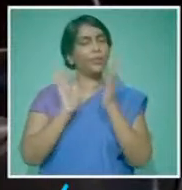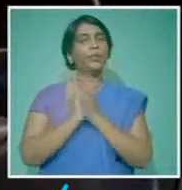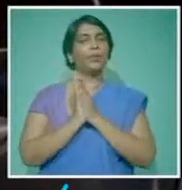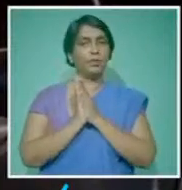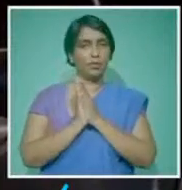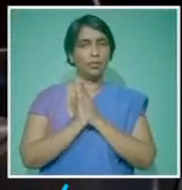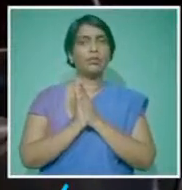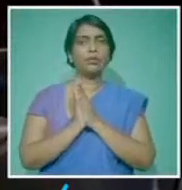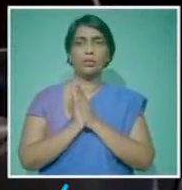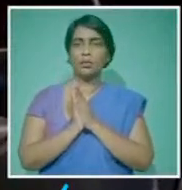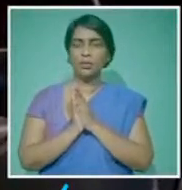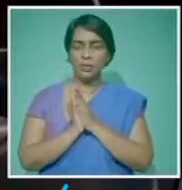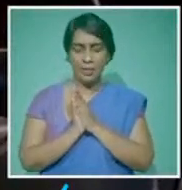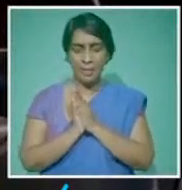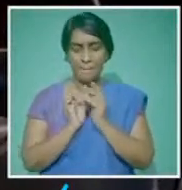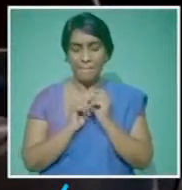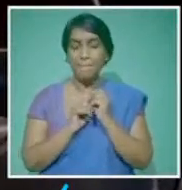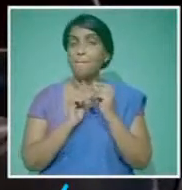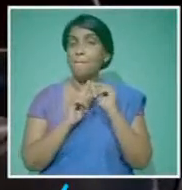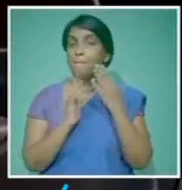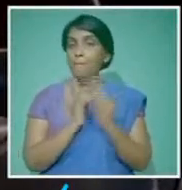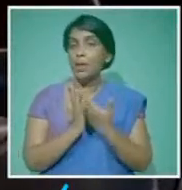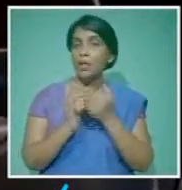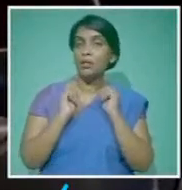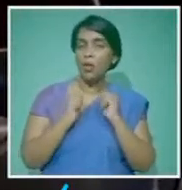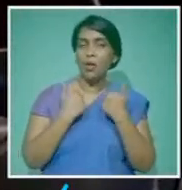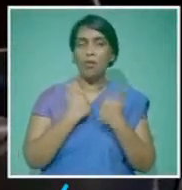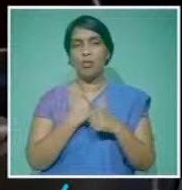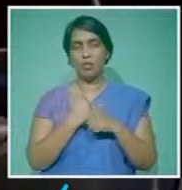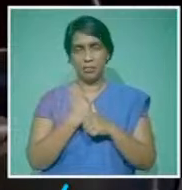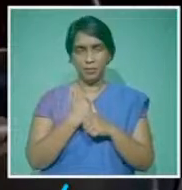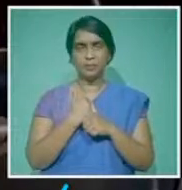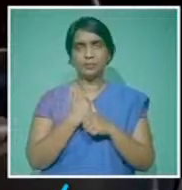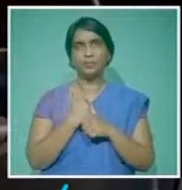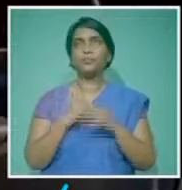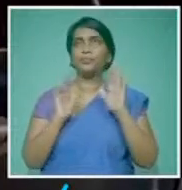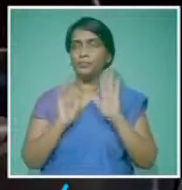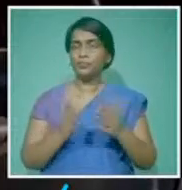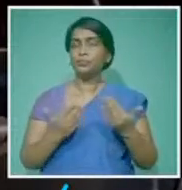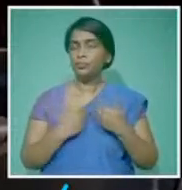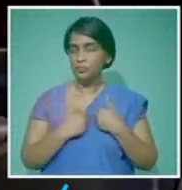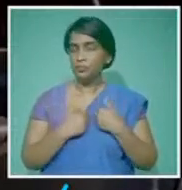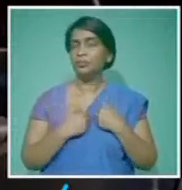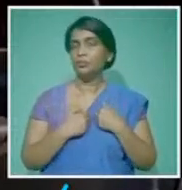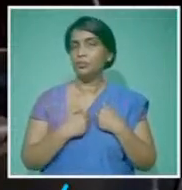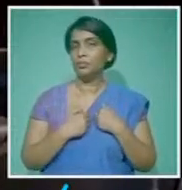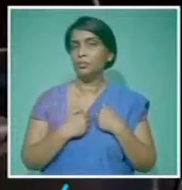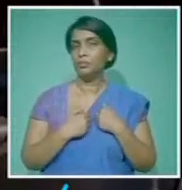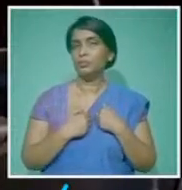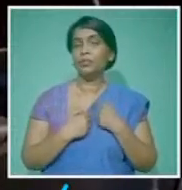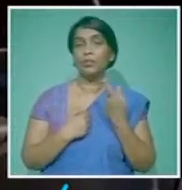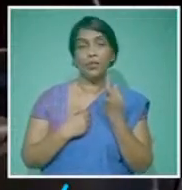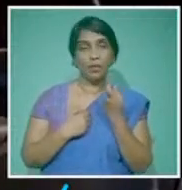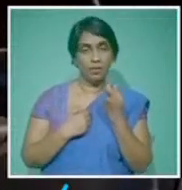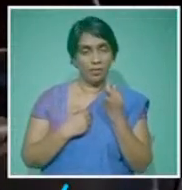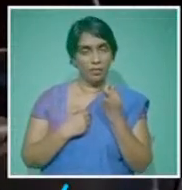मैक्रो इकोनॉमिक पॉलिसी एक कोहमद आप हरियट हदा गाने के नमूत अपे ए